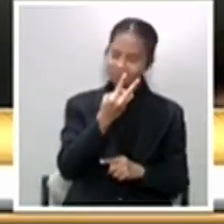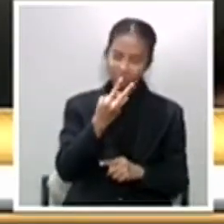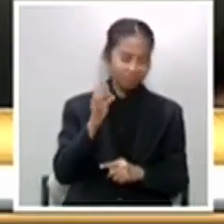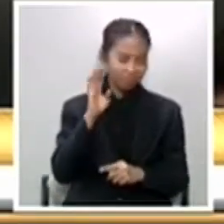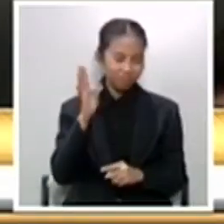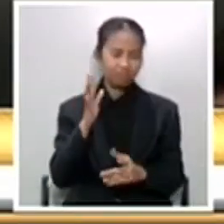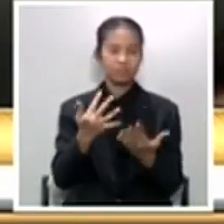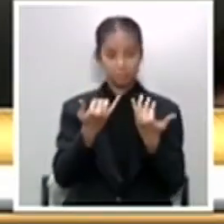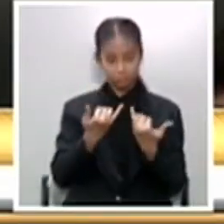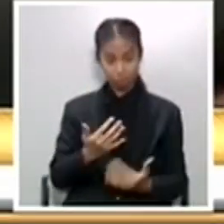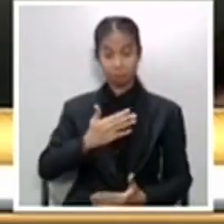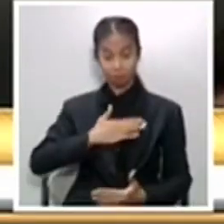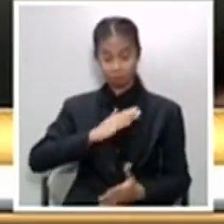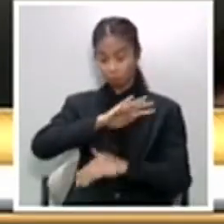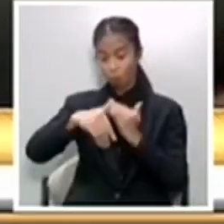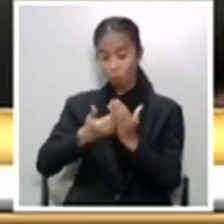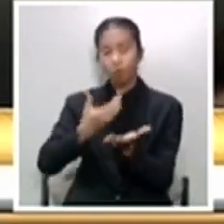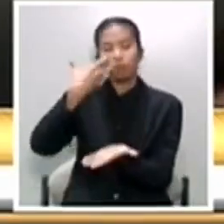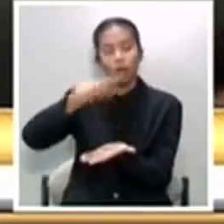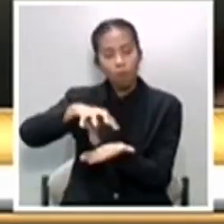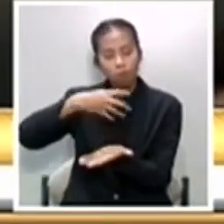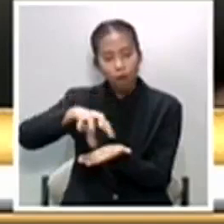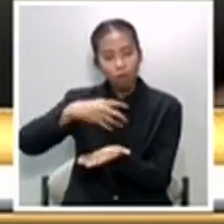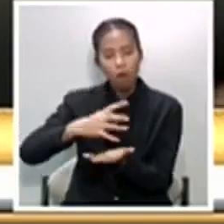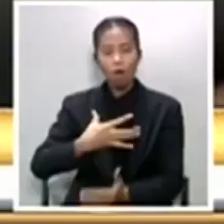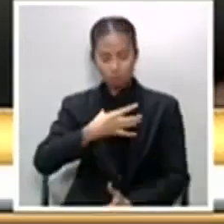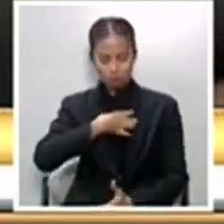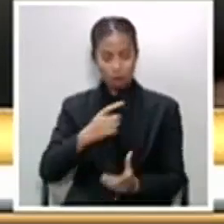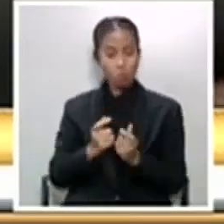ครับทั้งหลายทั้งปวงที่ผมพูดมาเนี่ยนะครับก็เพราะว่าผมอยากขออ